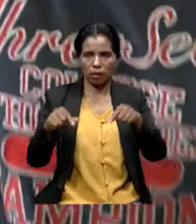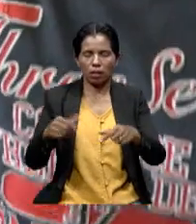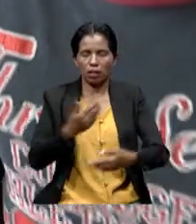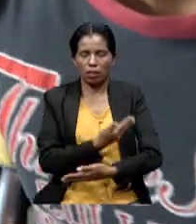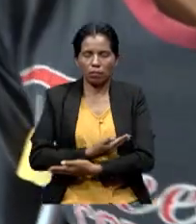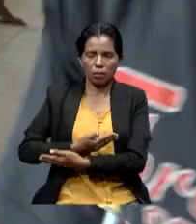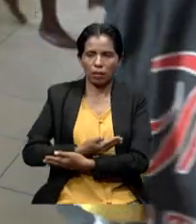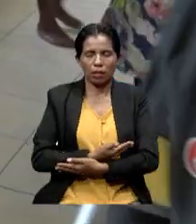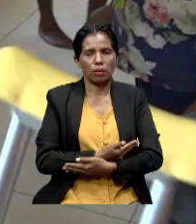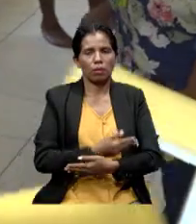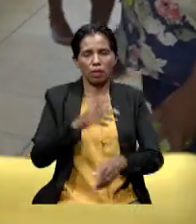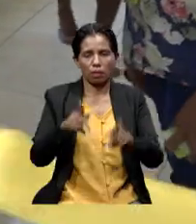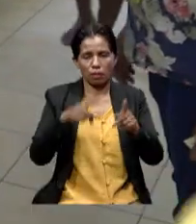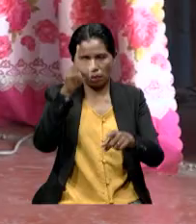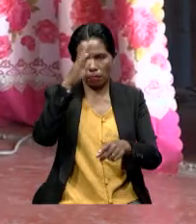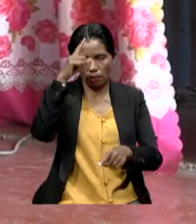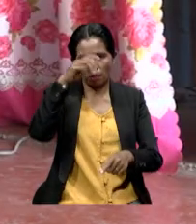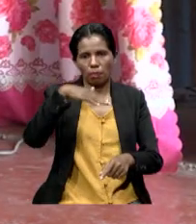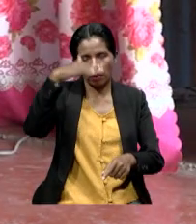to adulto.